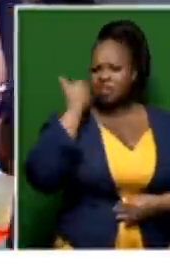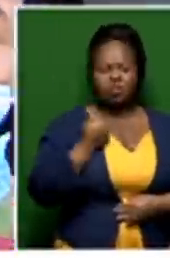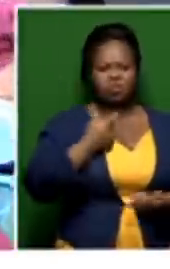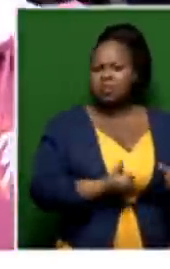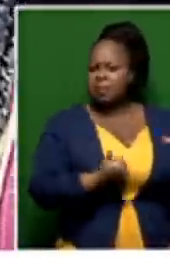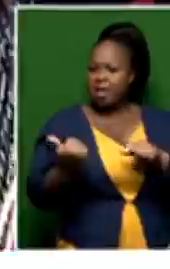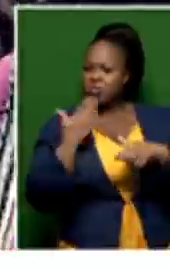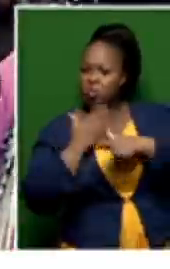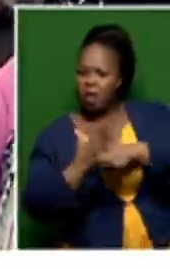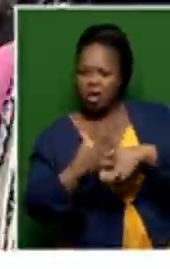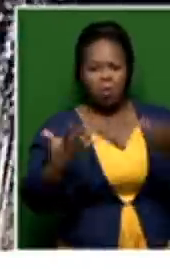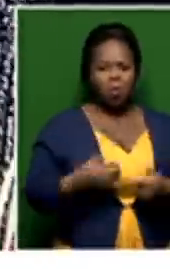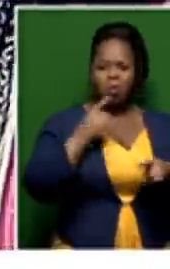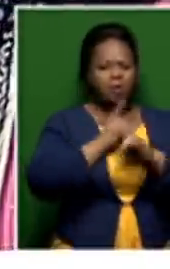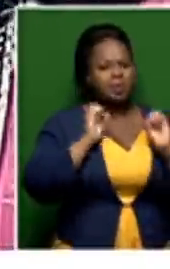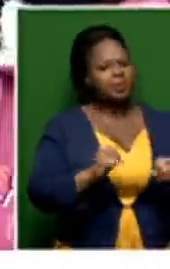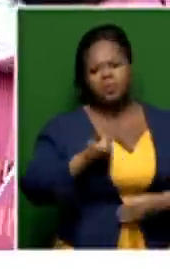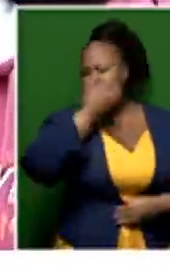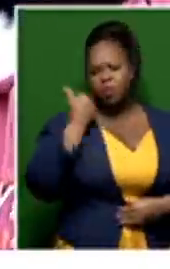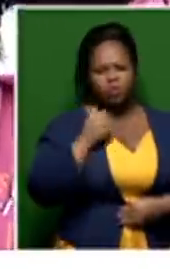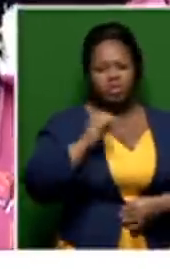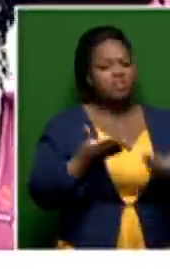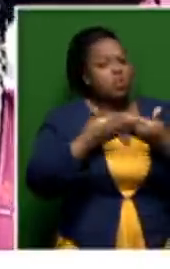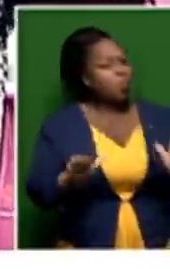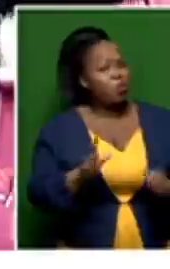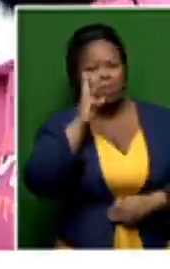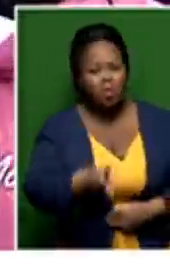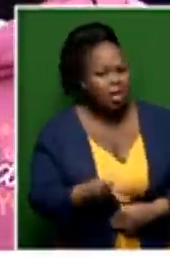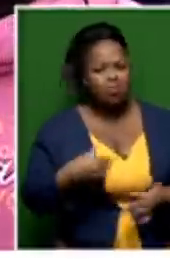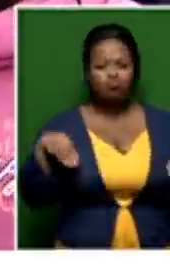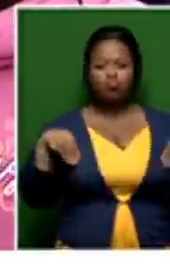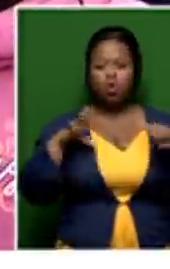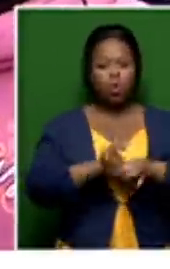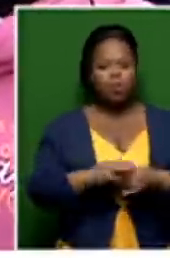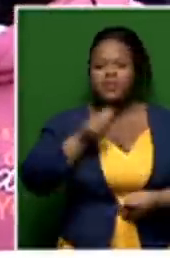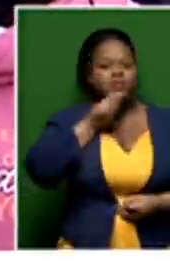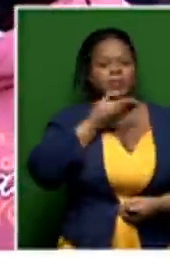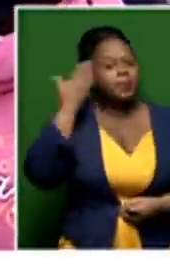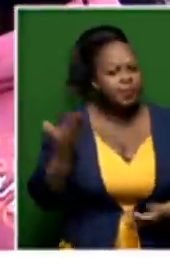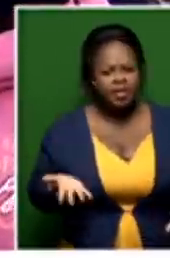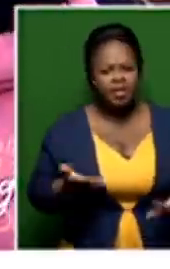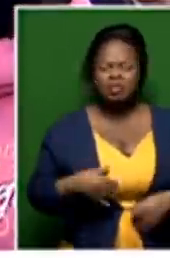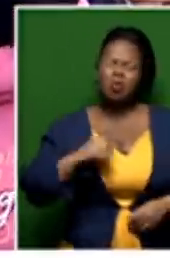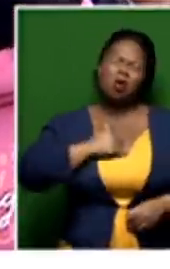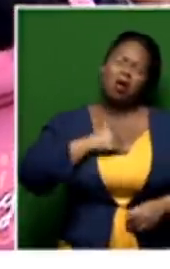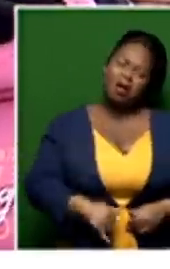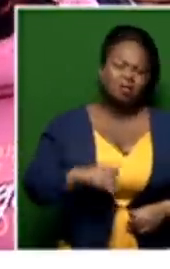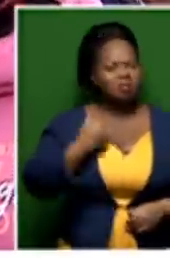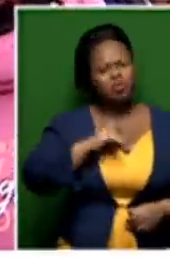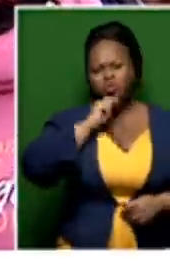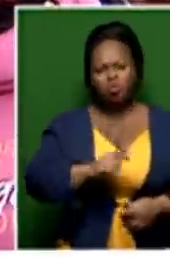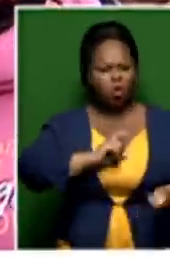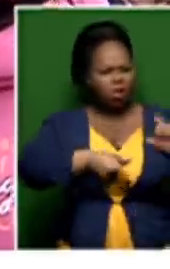siyophinde sisebenze noma ngesiphinde sisebenze asazi noma izovulwa amashop siyohlala emakhaya asinakudla asinalutho ibhlungu inhliziyo